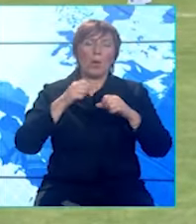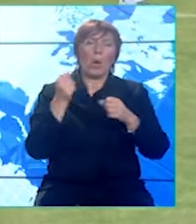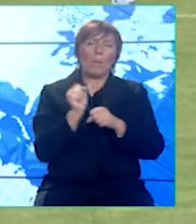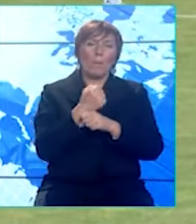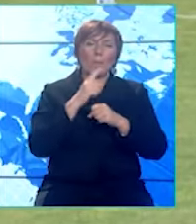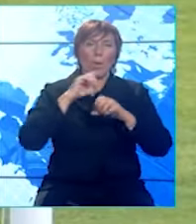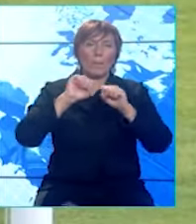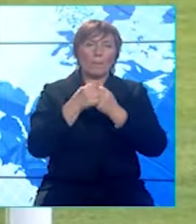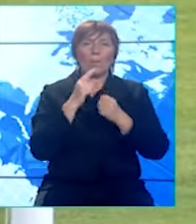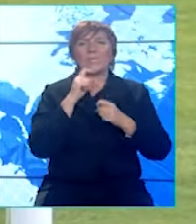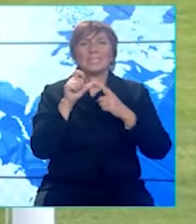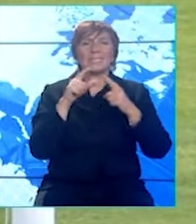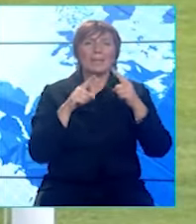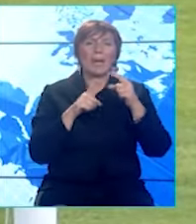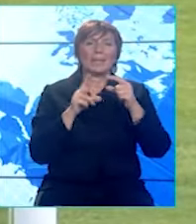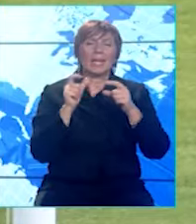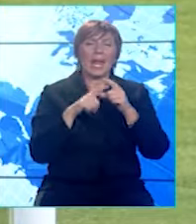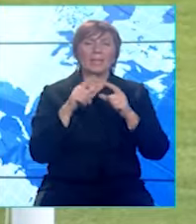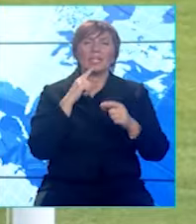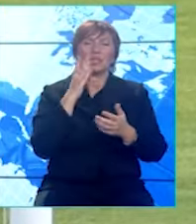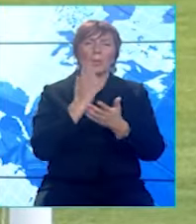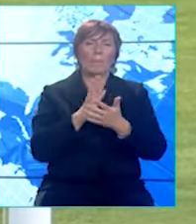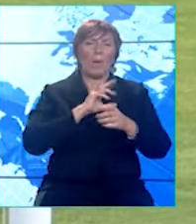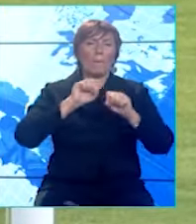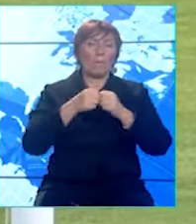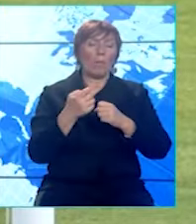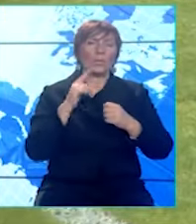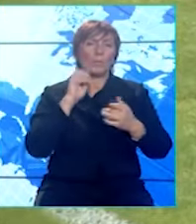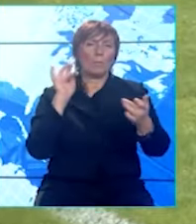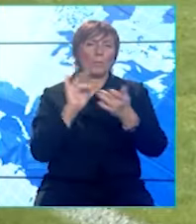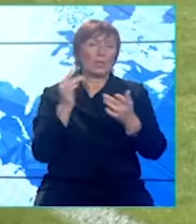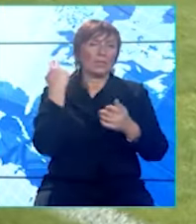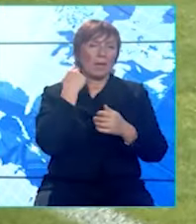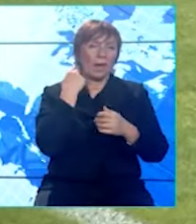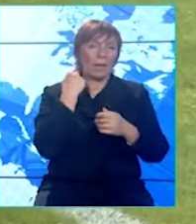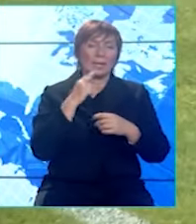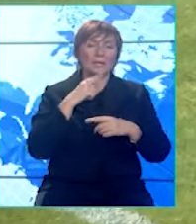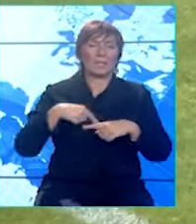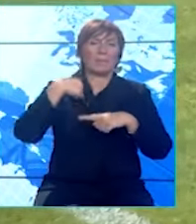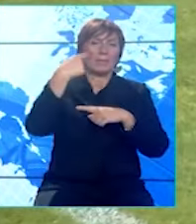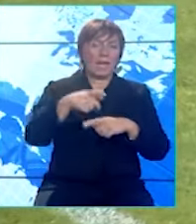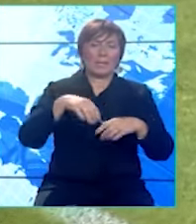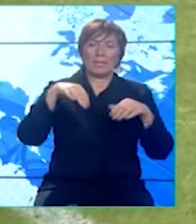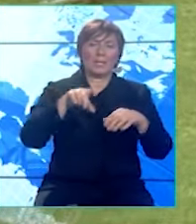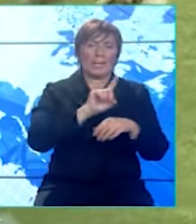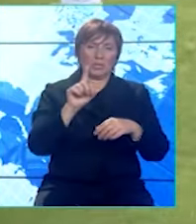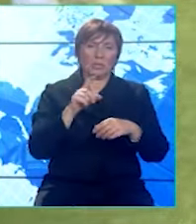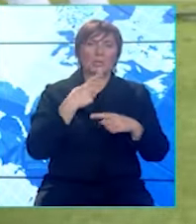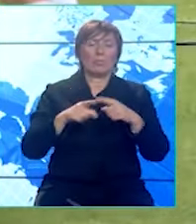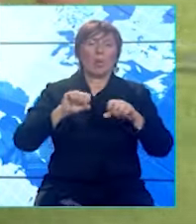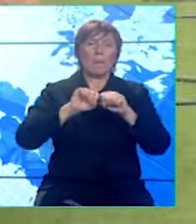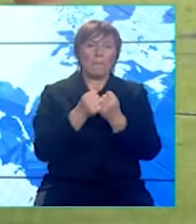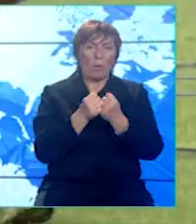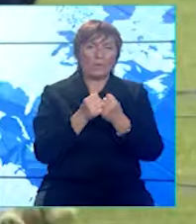povrede, te Stjepan Radeljić, koji je povredu zaradio protiv Engleske i propustit će naredni susret. Zbog povrede utakmicu